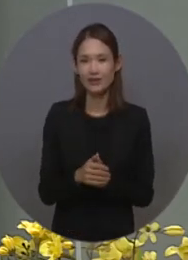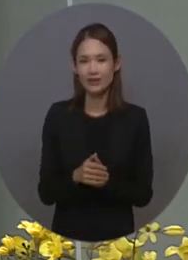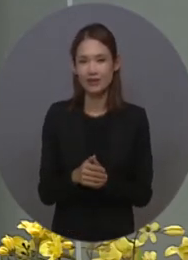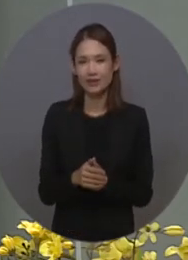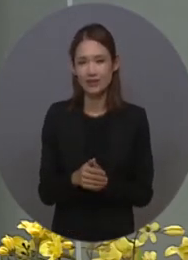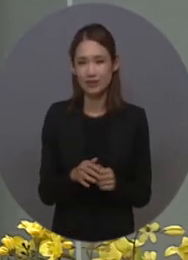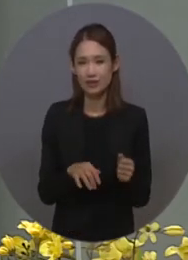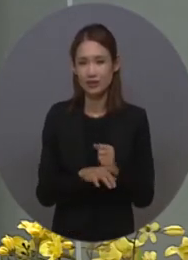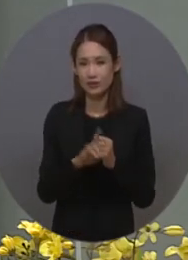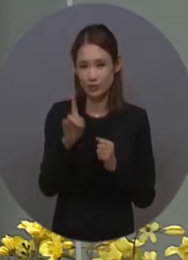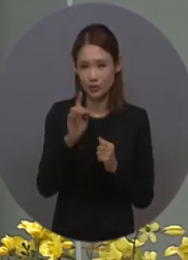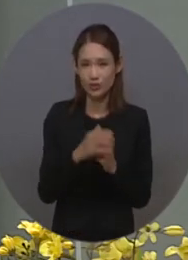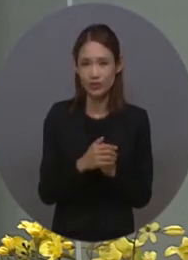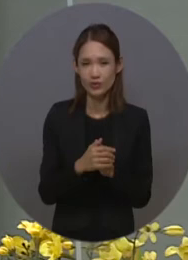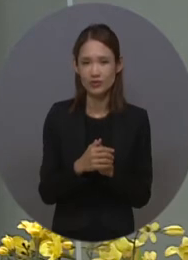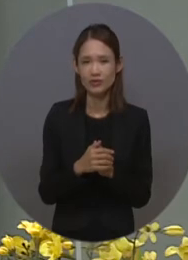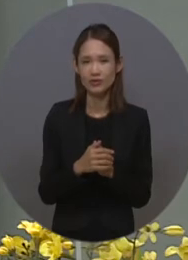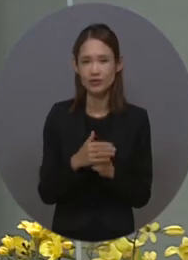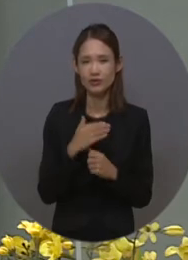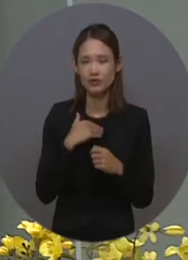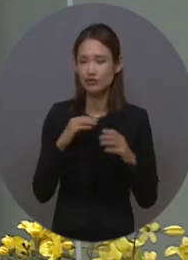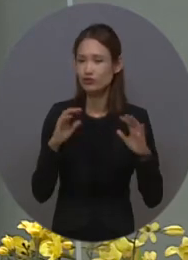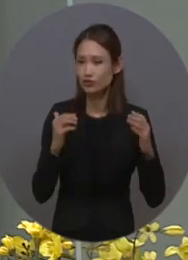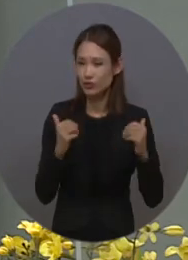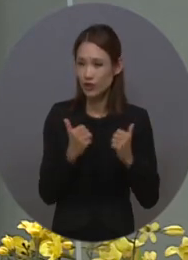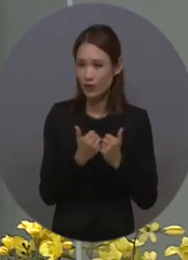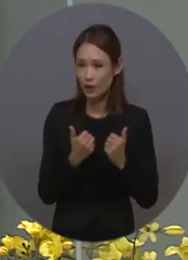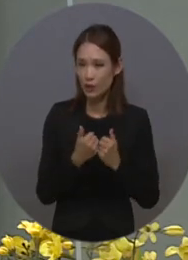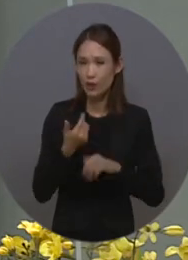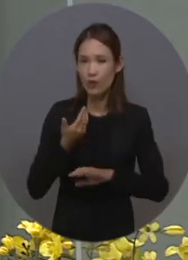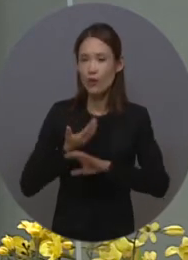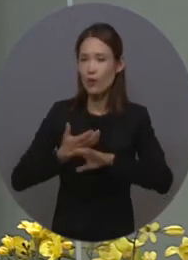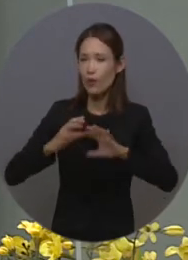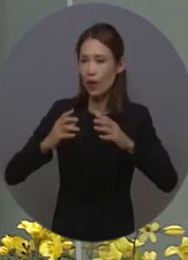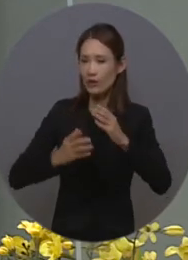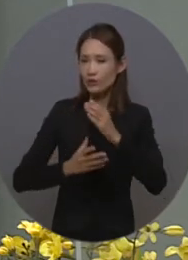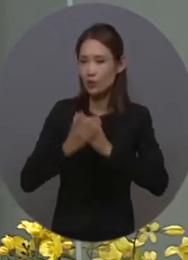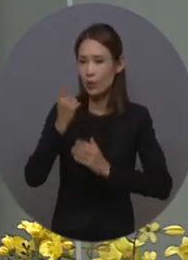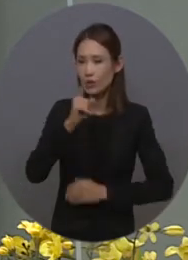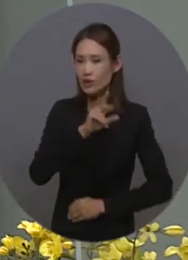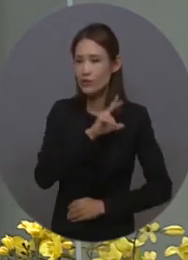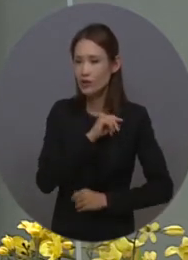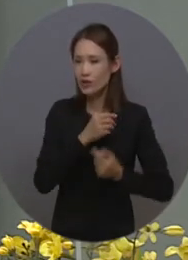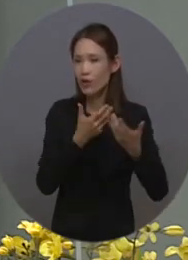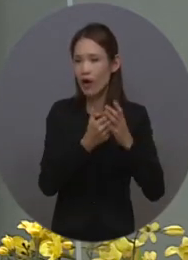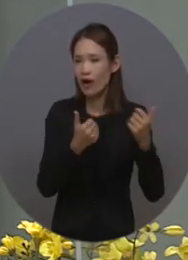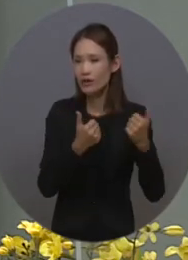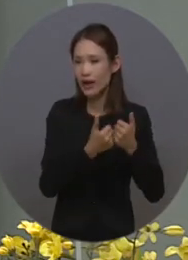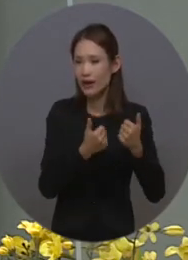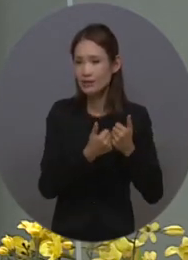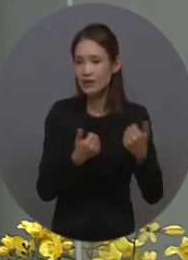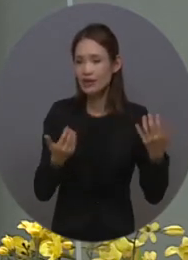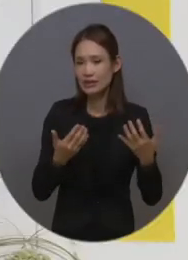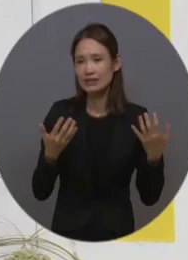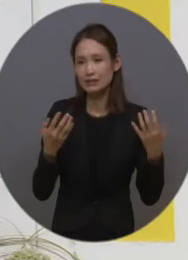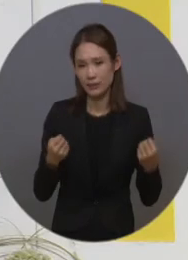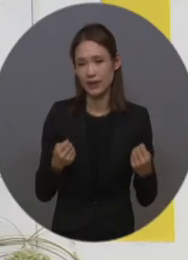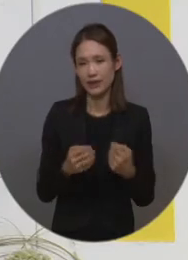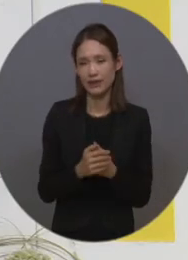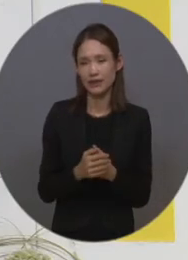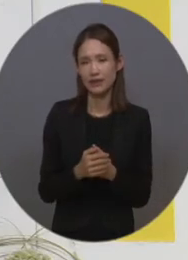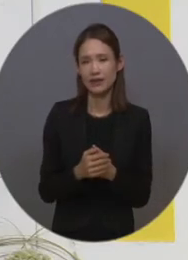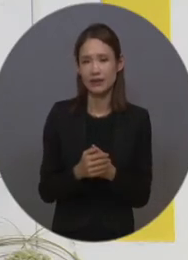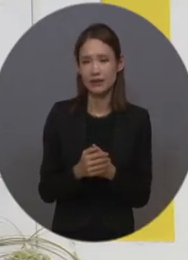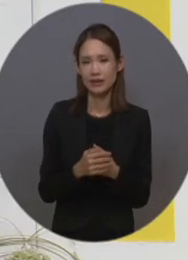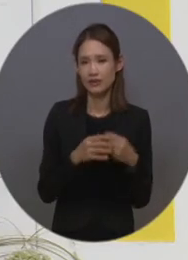네, 이유가 뭐예요? 예. 네. 그 제가 이제 국회에서 외교통일위원회에서 네. 일을 많이 했습니다. 네.